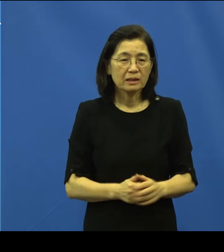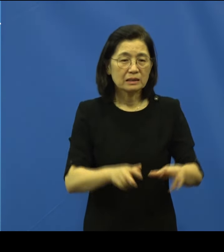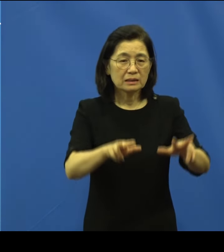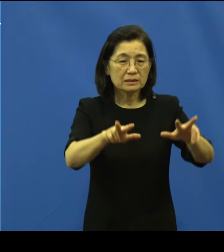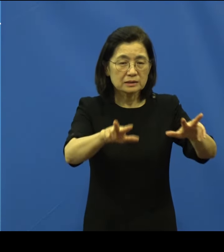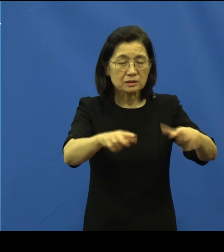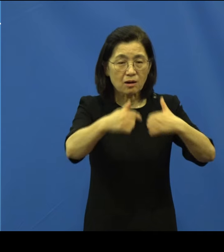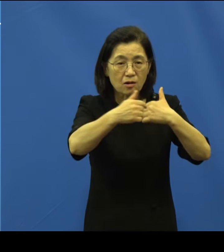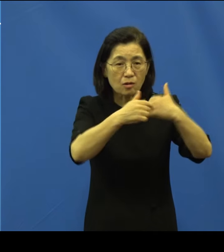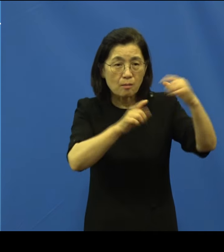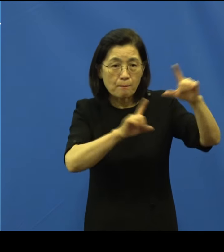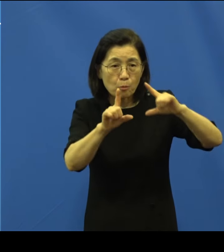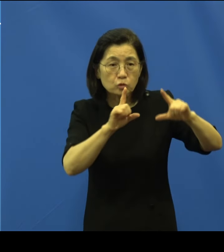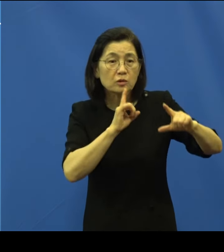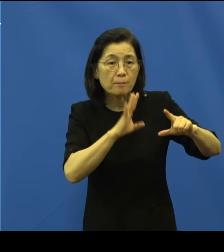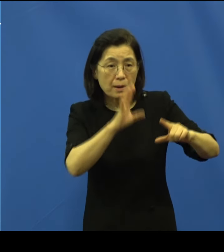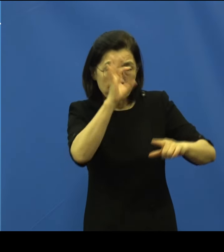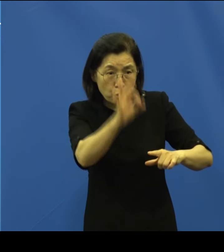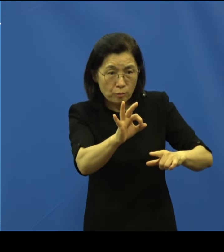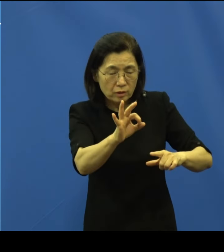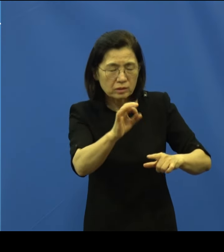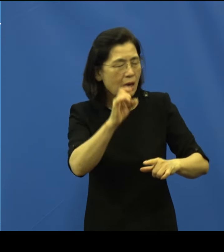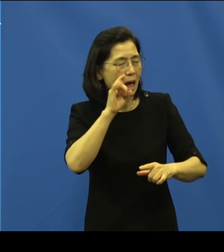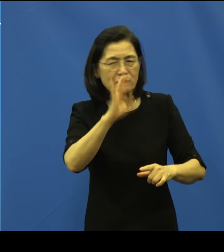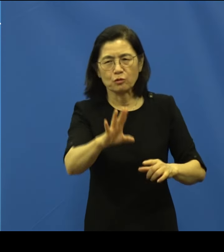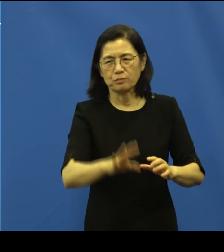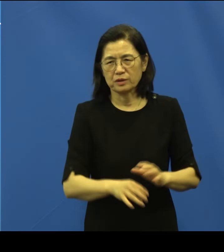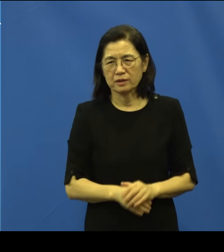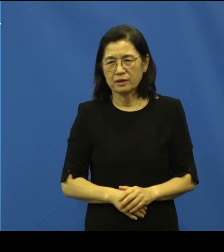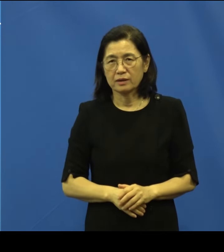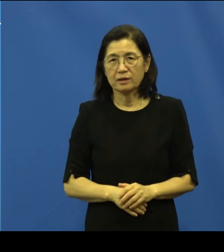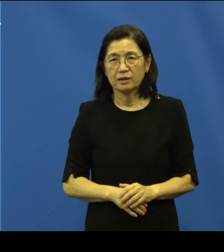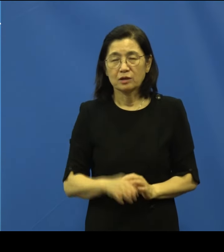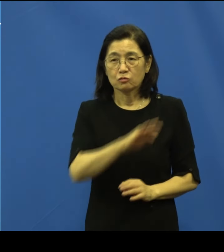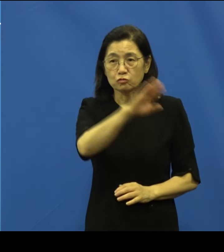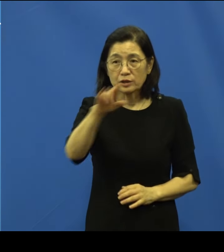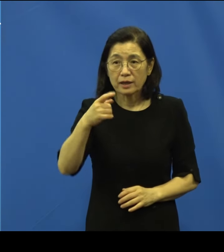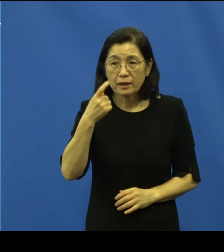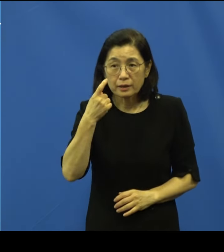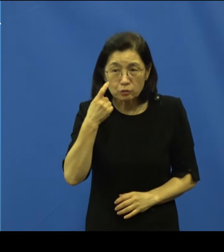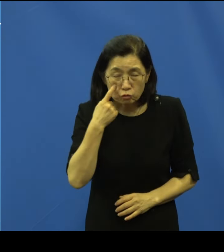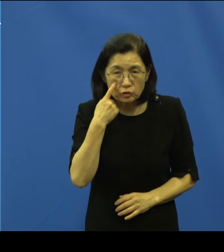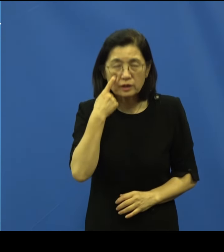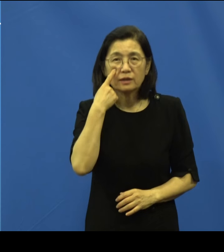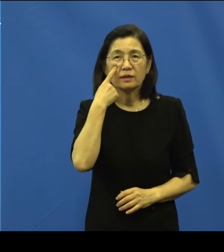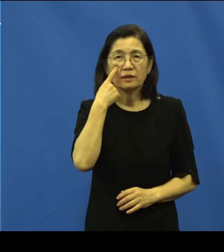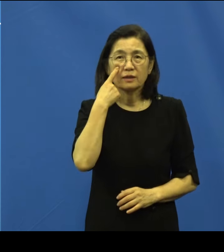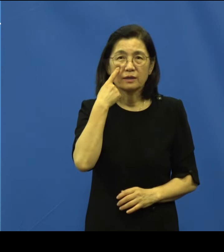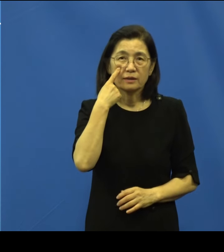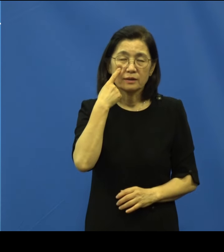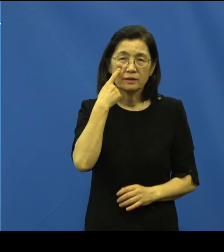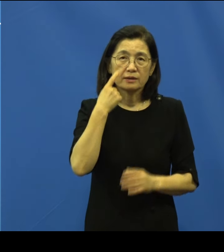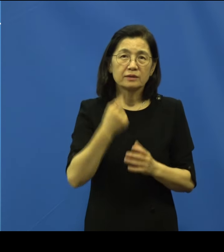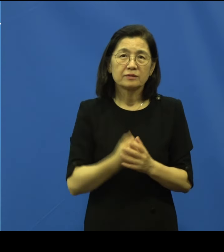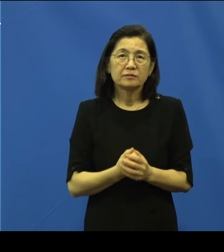안 된다는 거죠. 어떻게 해야 되죠, 여러분? 우리의 눈이